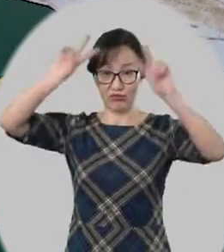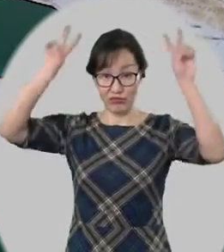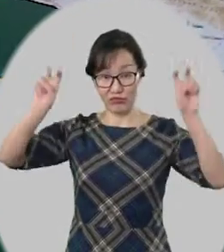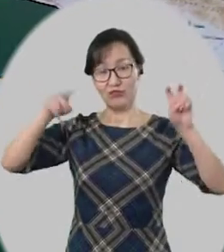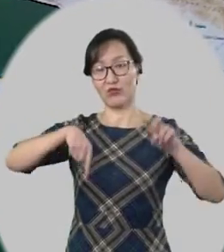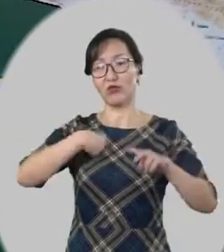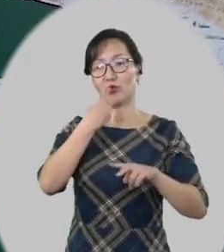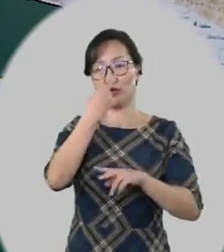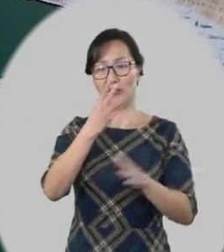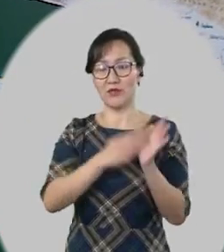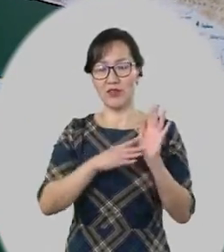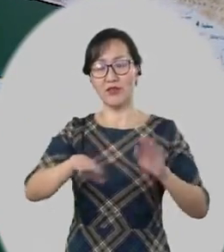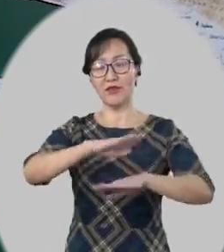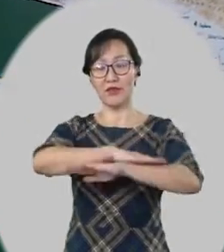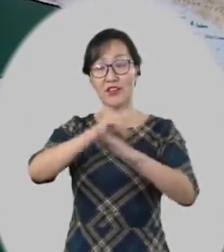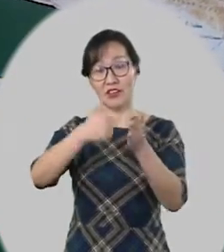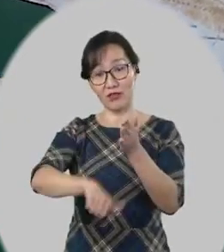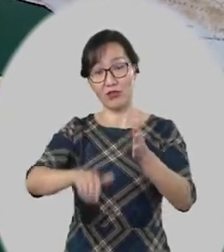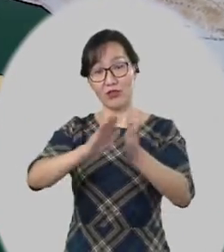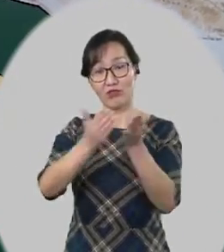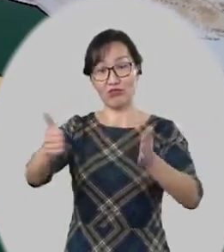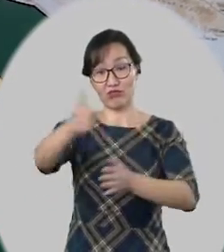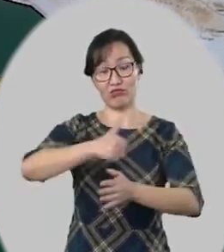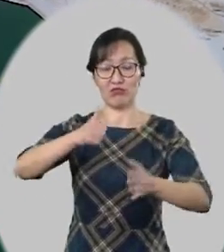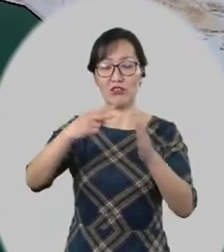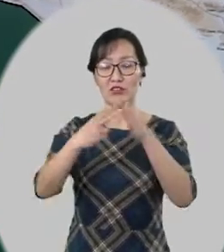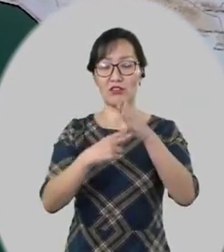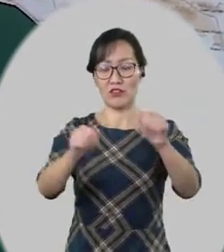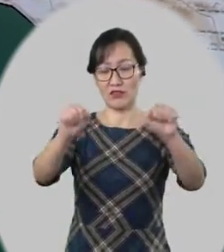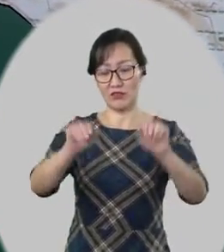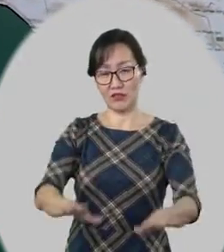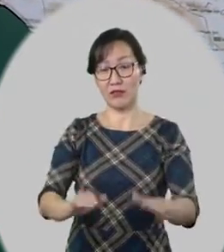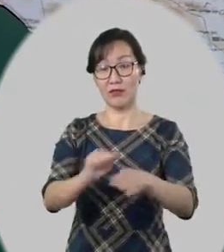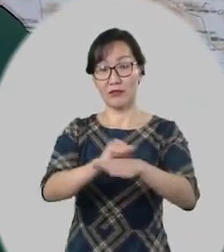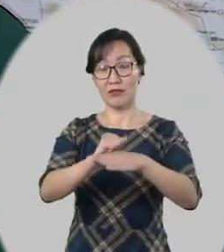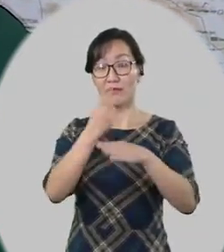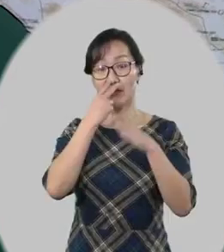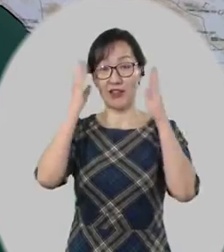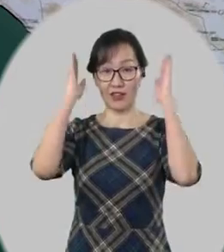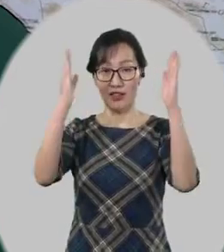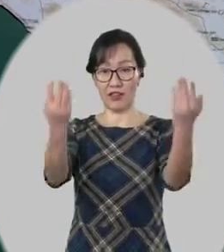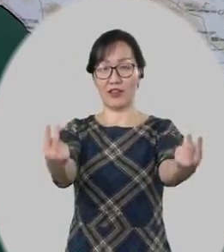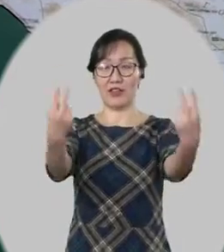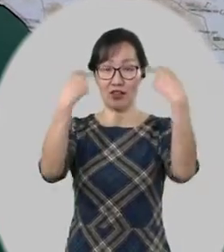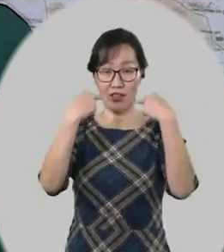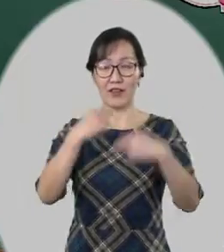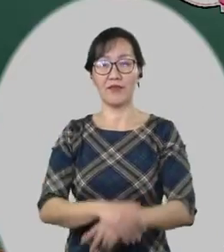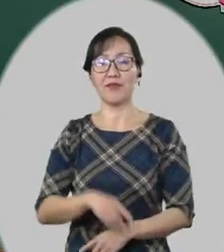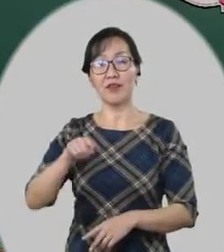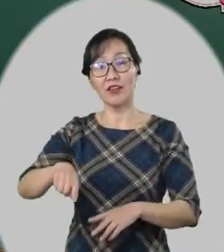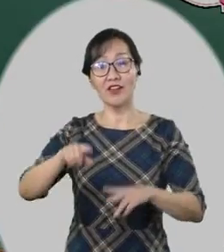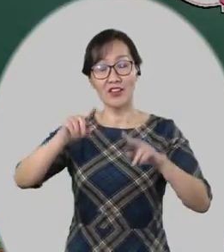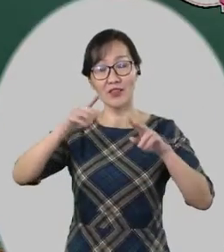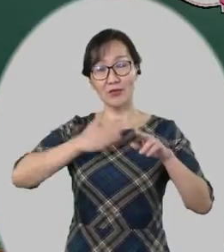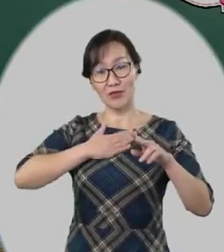Хичээлийн хийхэд бүгдээрээ сурах бичиг болон хичээлийн дэвтэр өөртөө хэрэгтэй үзэг харандаа өөртөө ойртуулсан байхаа гэж найдаж байна. Эх